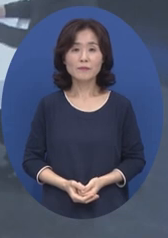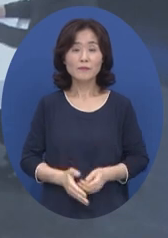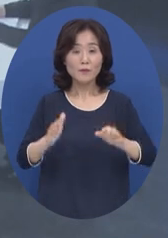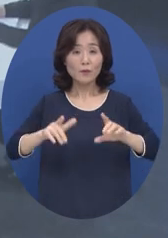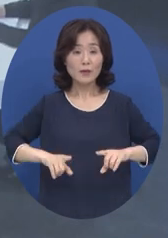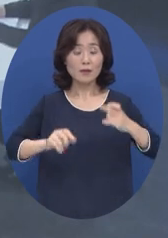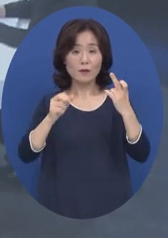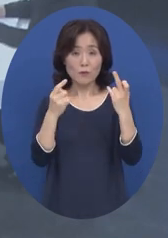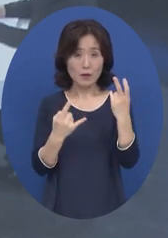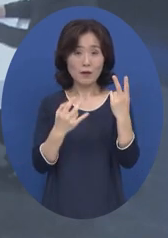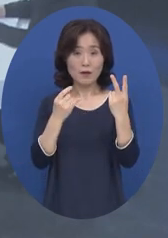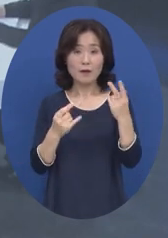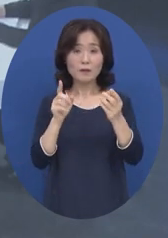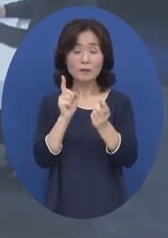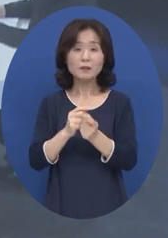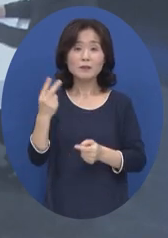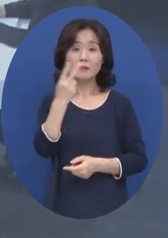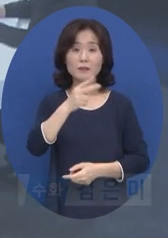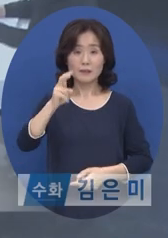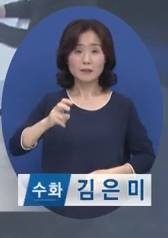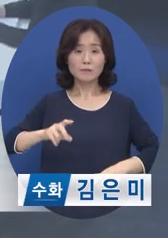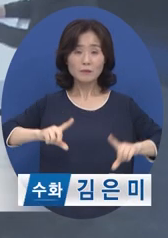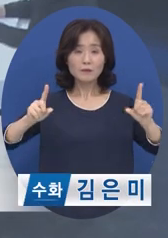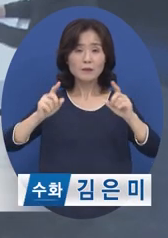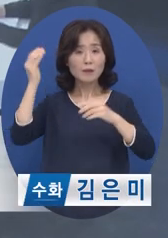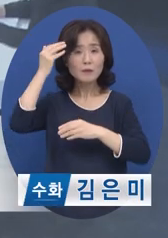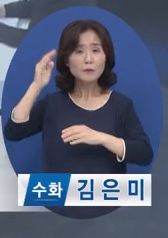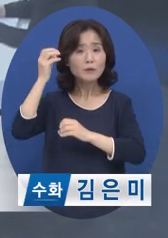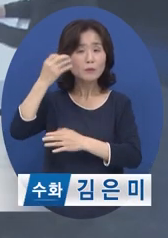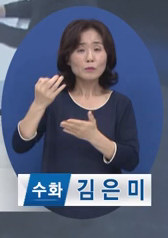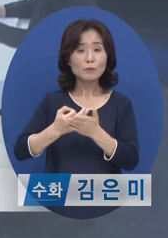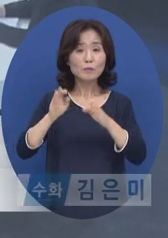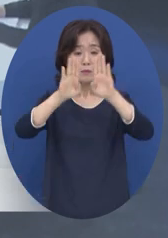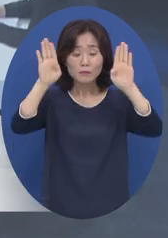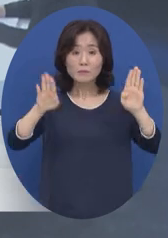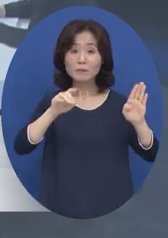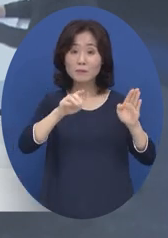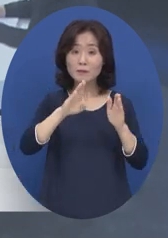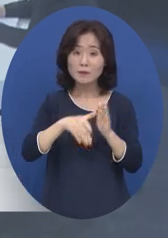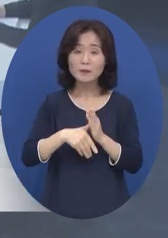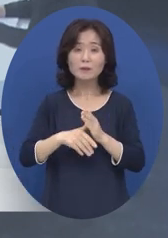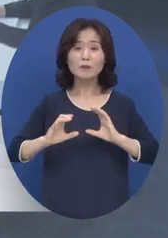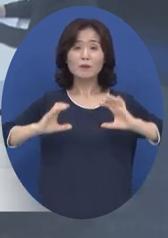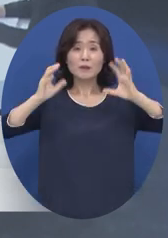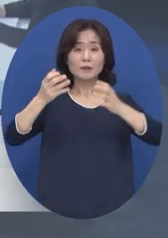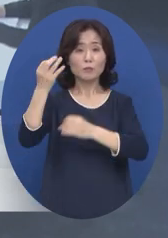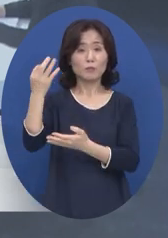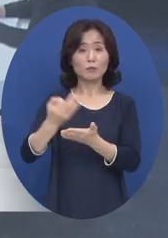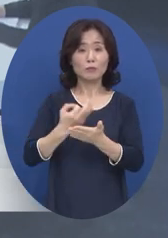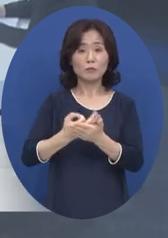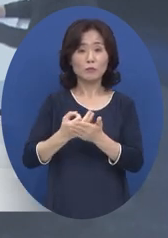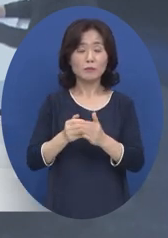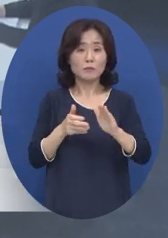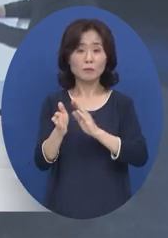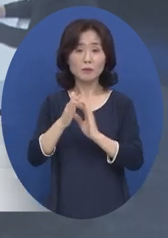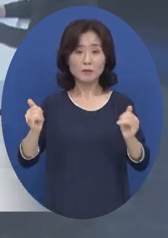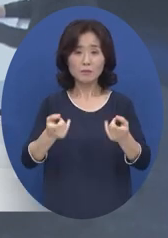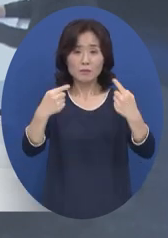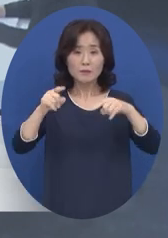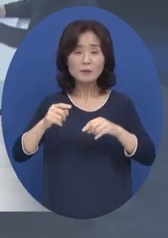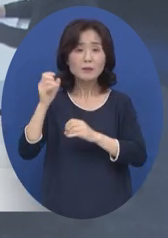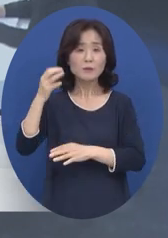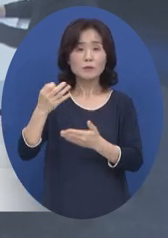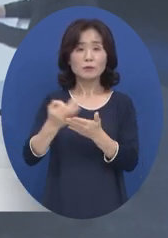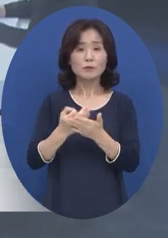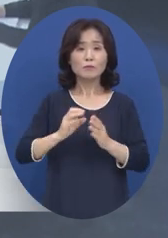올해로 2회째를 맞이한 2020 대한민국 기본소득 박람회에 선 전 세계에 기본소득 전문가들이 참석한 기본소득 국제